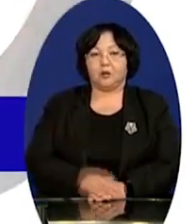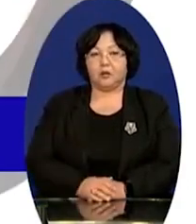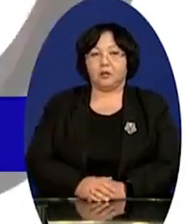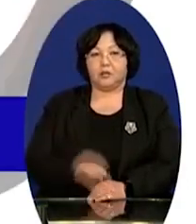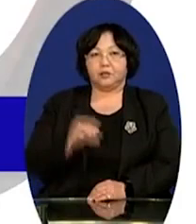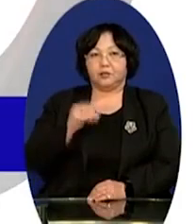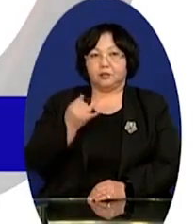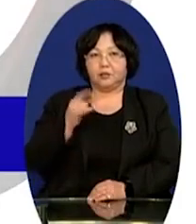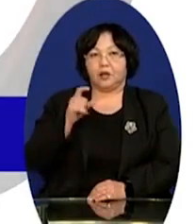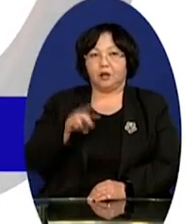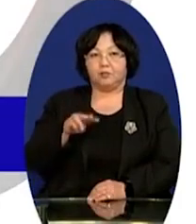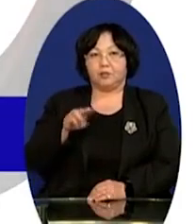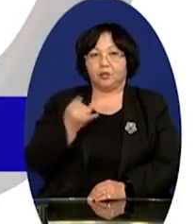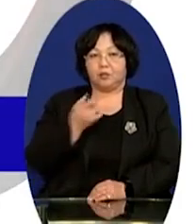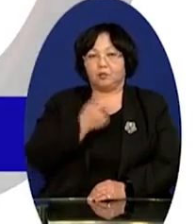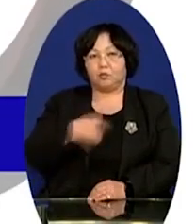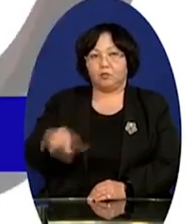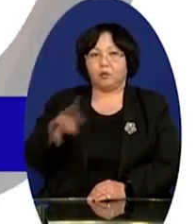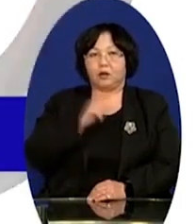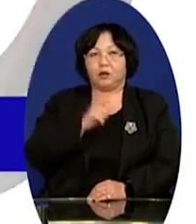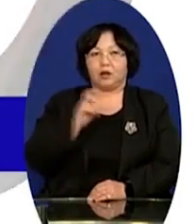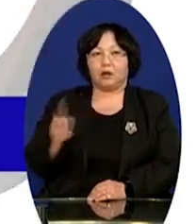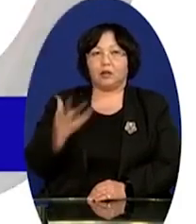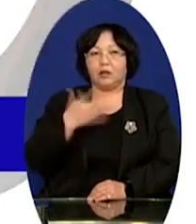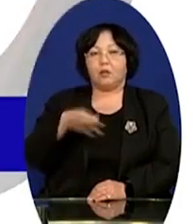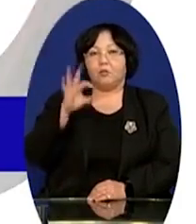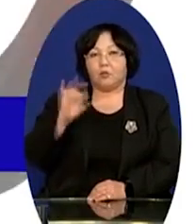GMC Group хийх как 50% эзэмшдэг.